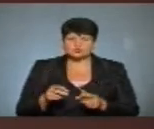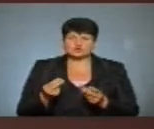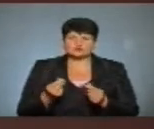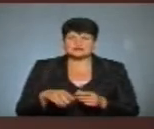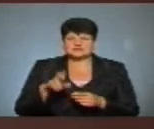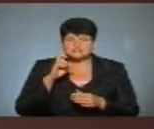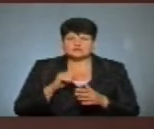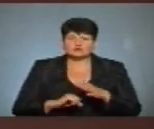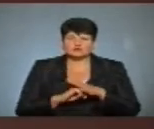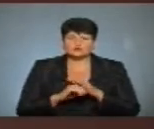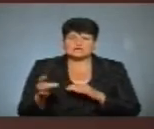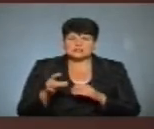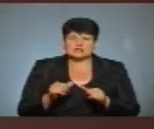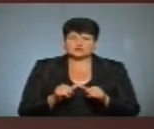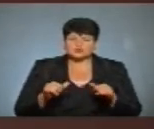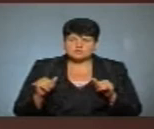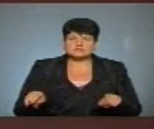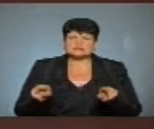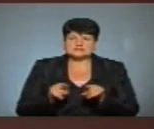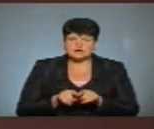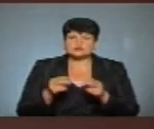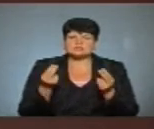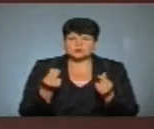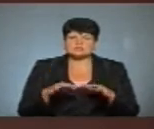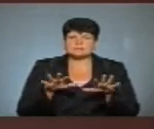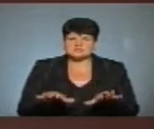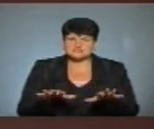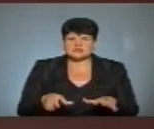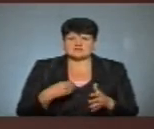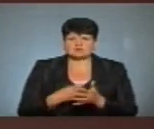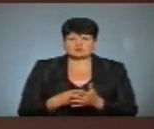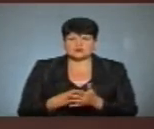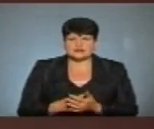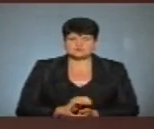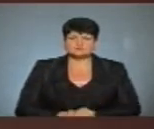фонду регіонального розвитку, а також за кошти з місцевих бюджетів.